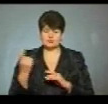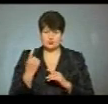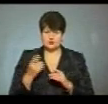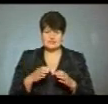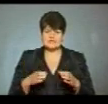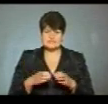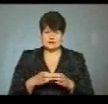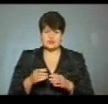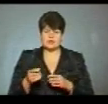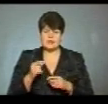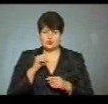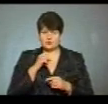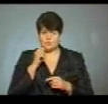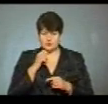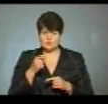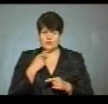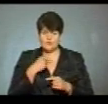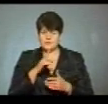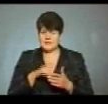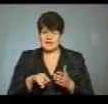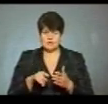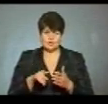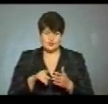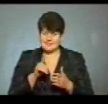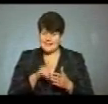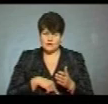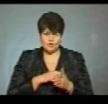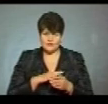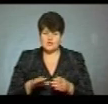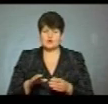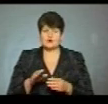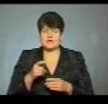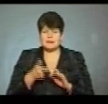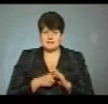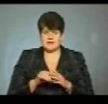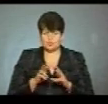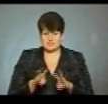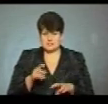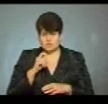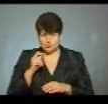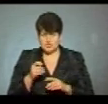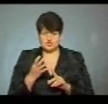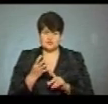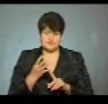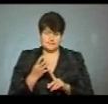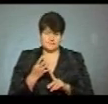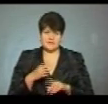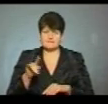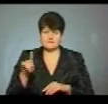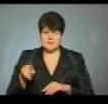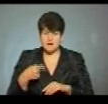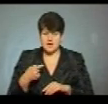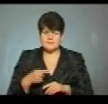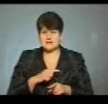економіки України, висловлюємо свою недовіру Кабінету міністрів України. Четверте,